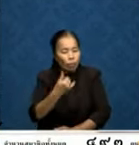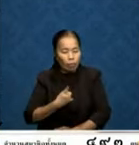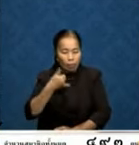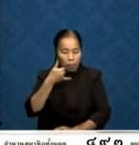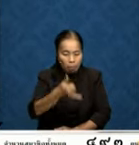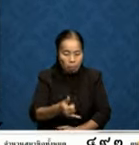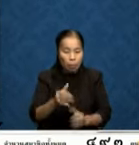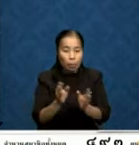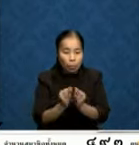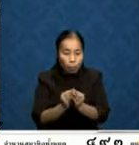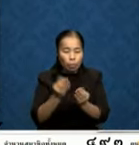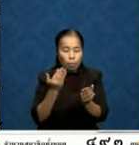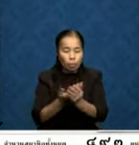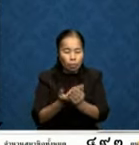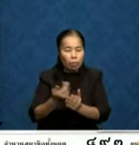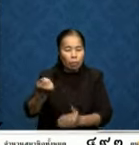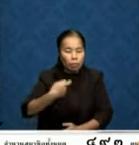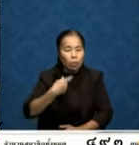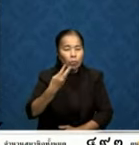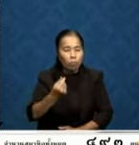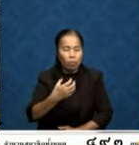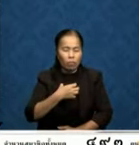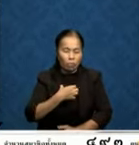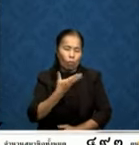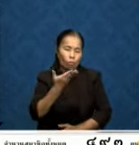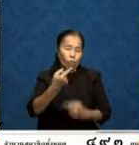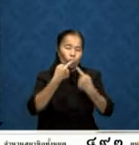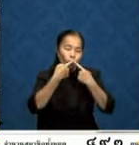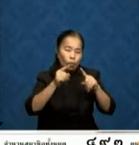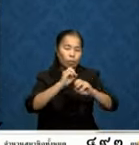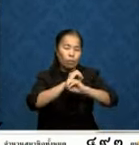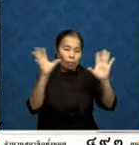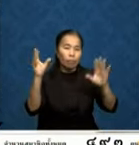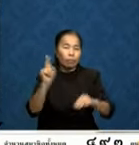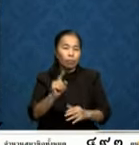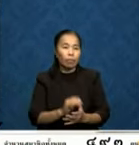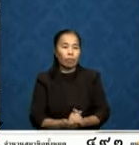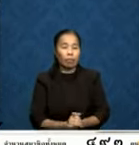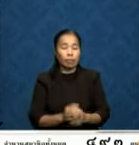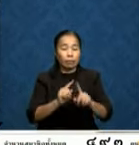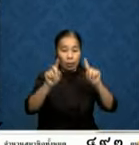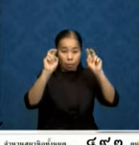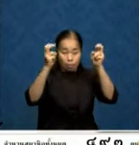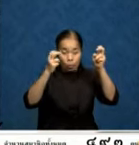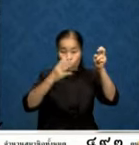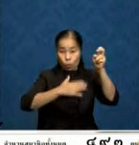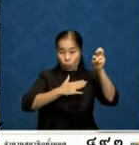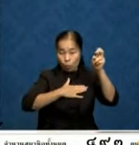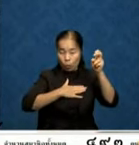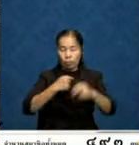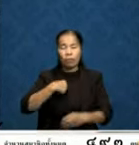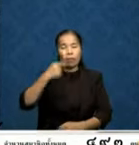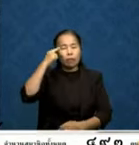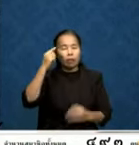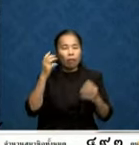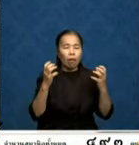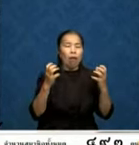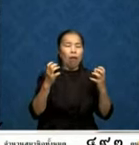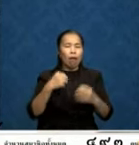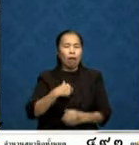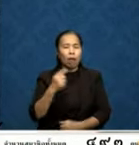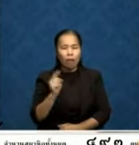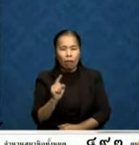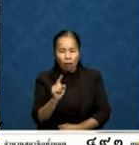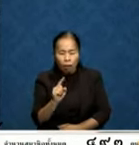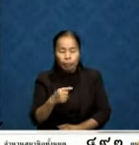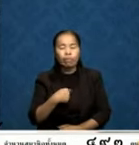ากให้ตอบอันนี้เป็นเพื่อความโปร่งใสแต่ครับท่านประธานประเด็นหลักของผมเนี่ยผมรู้สึกที่ช็อกมากๆที่ผมได้เจ